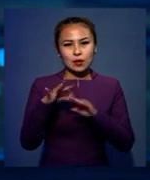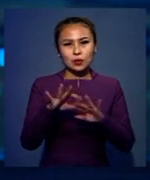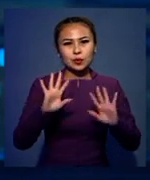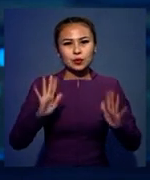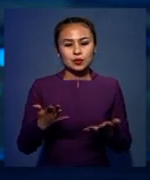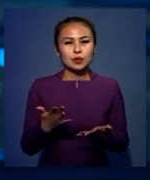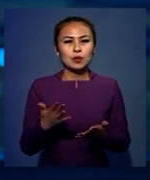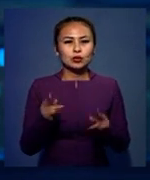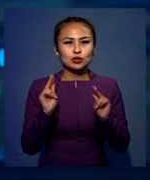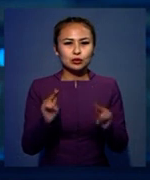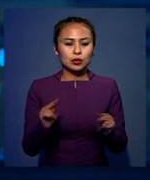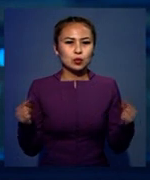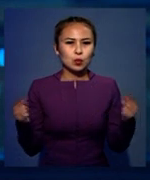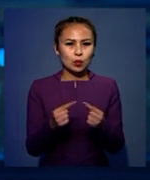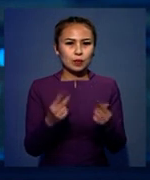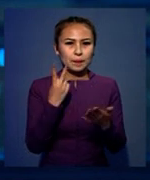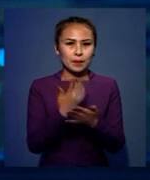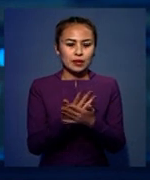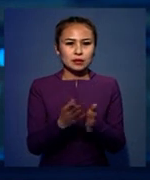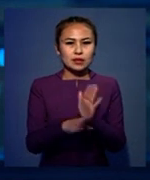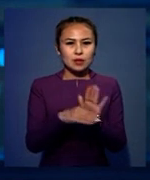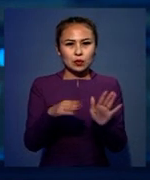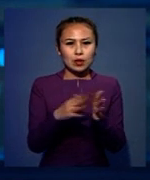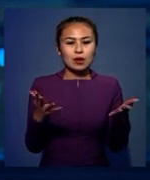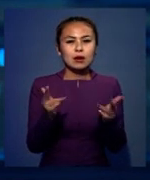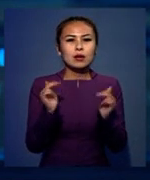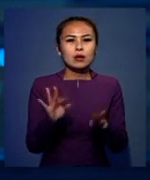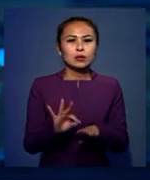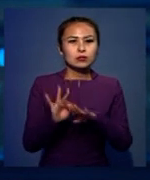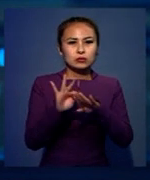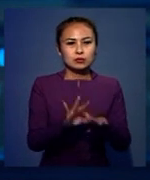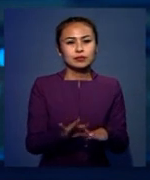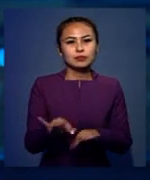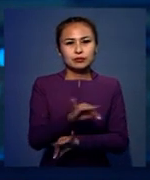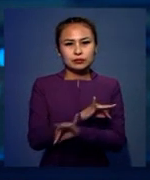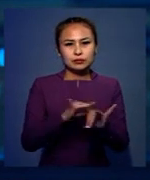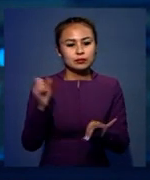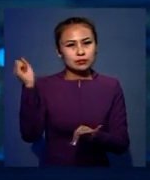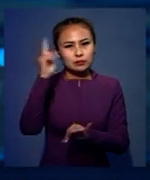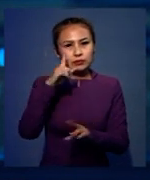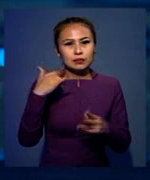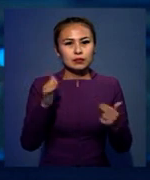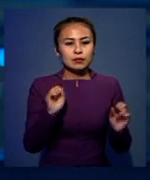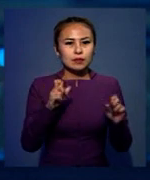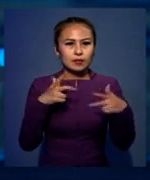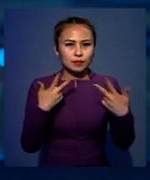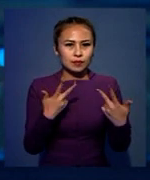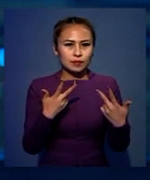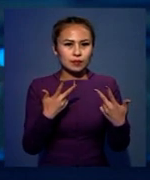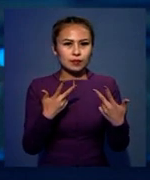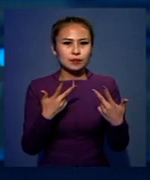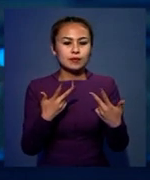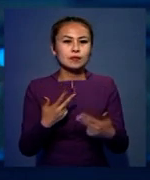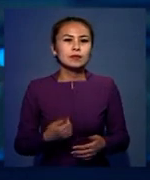Саяси науқанның әділ өтуіне үлес қосып отырған миссия өкілдері сайлаудың қалай өтіп жатқанын айтып пікір білдіруде. Дәл қазір әріптесім